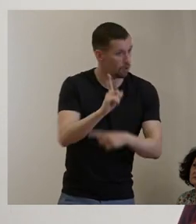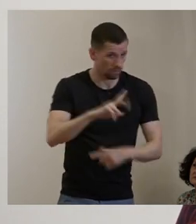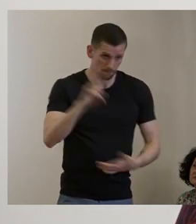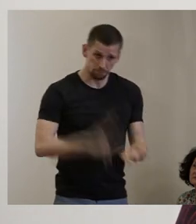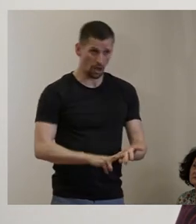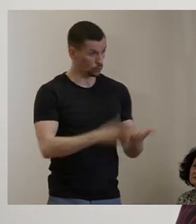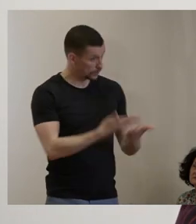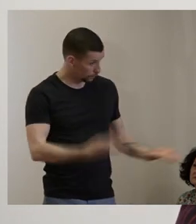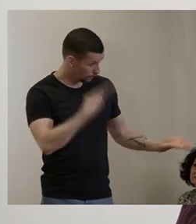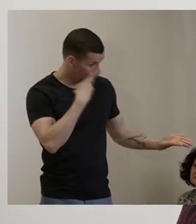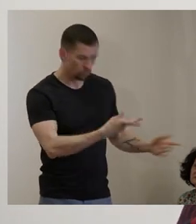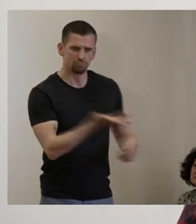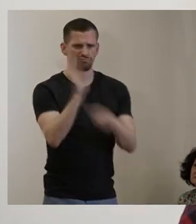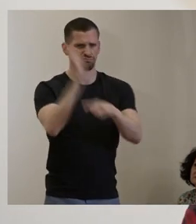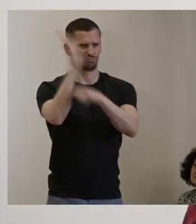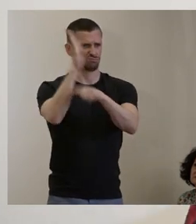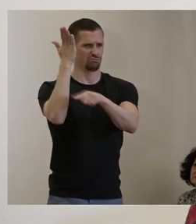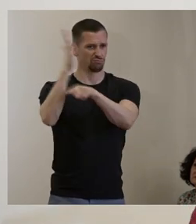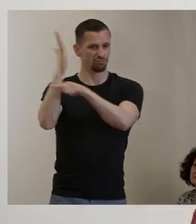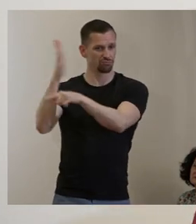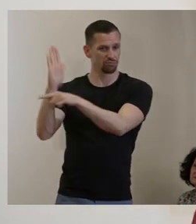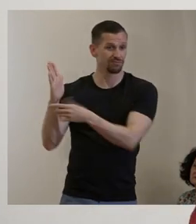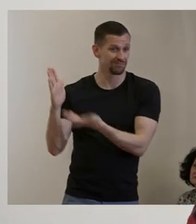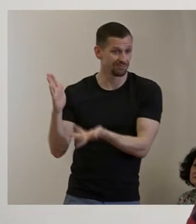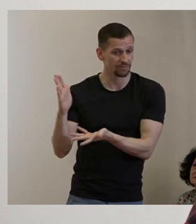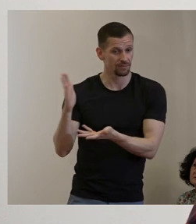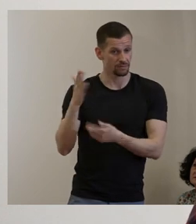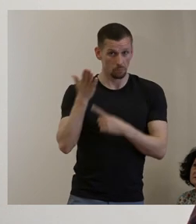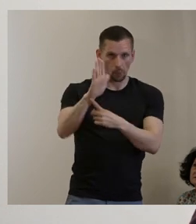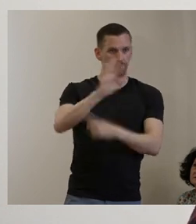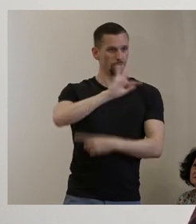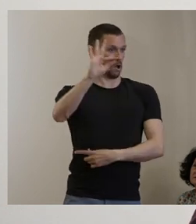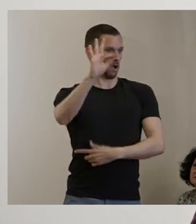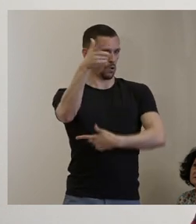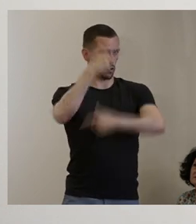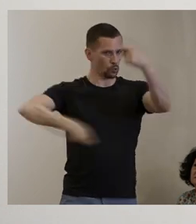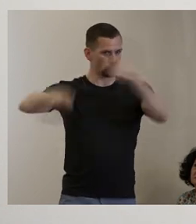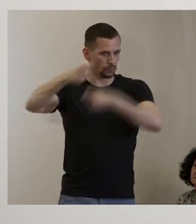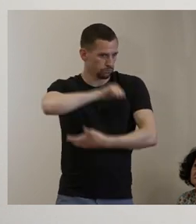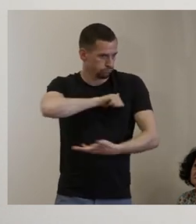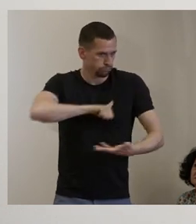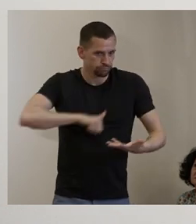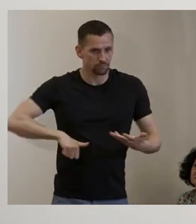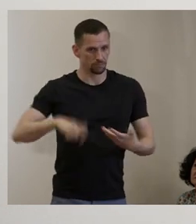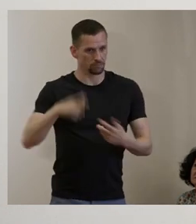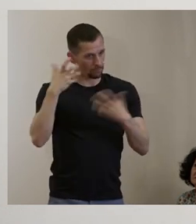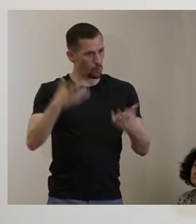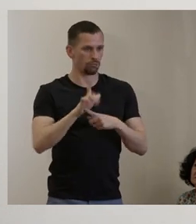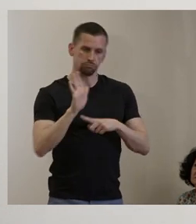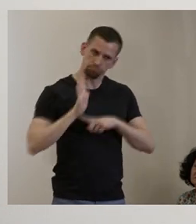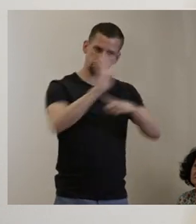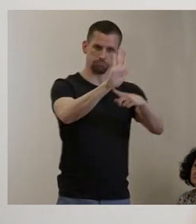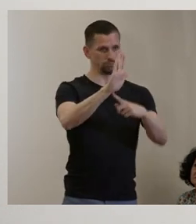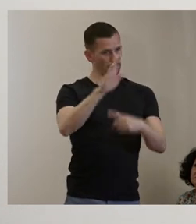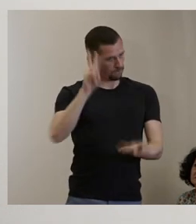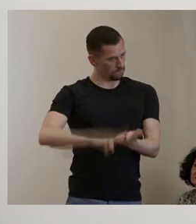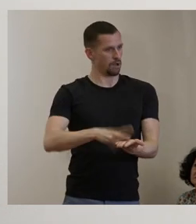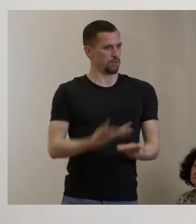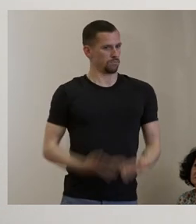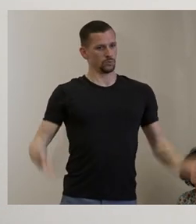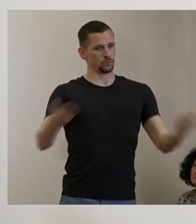homme qui a vécu la Révolution française et qui a un regard... mais un regard relativement